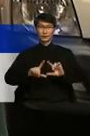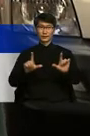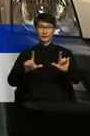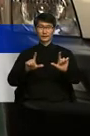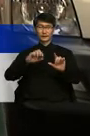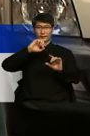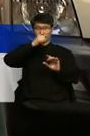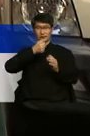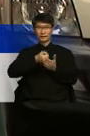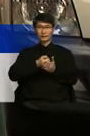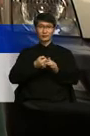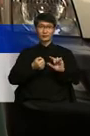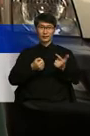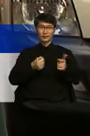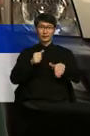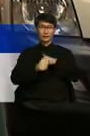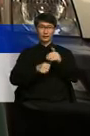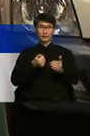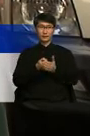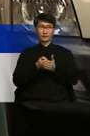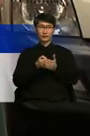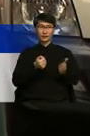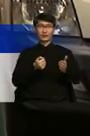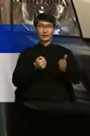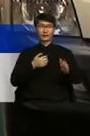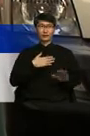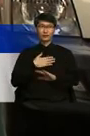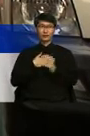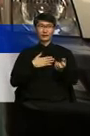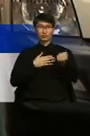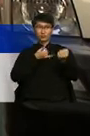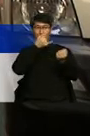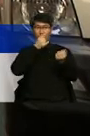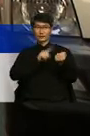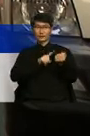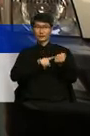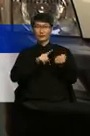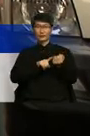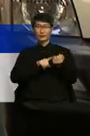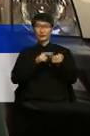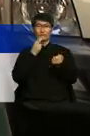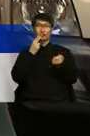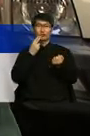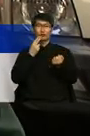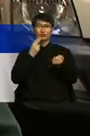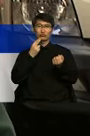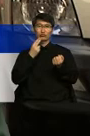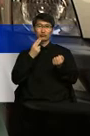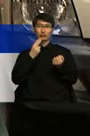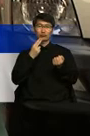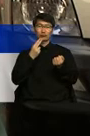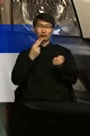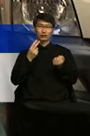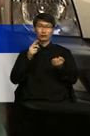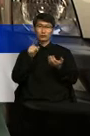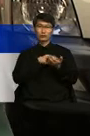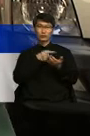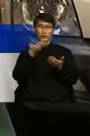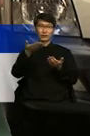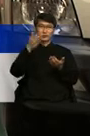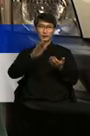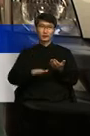금년에는 예산이 책정돼 있지 않은 상태여서 저희가 보유하고 있는 종량제 봉투로 이렇게 보상을